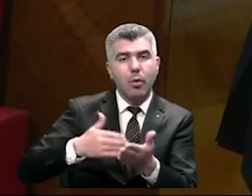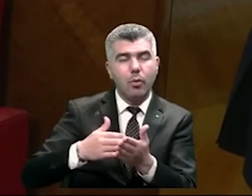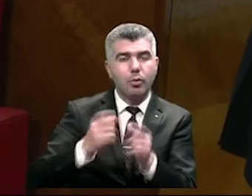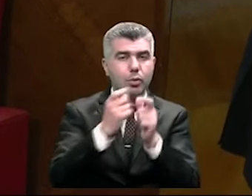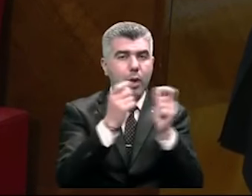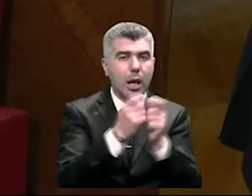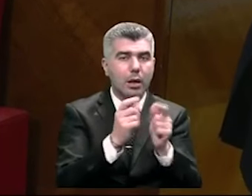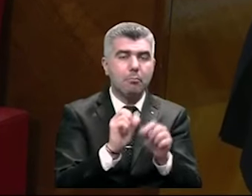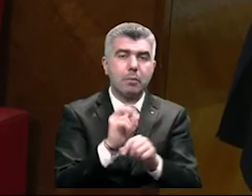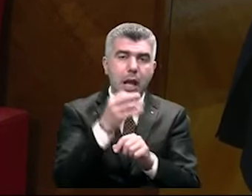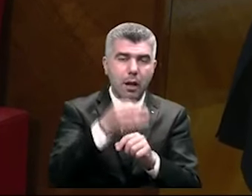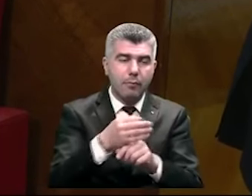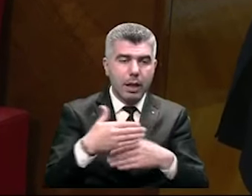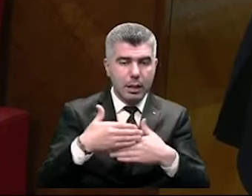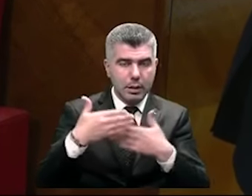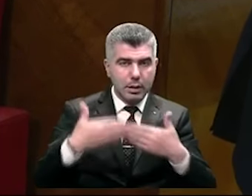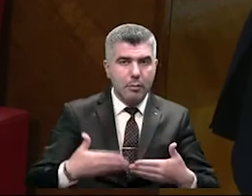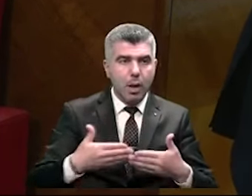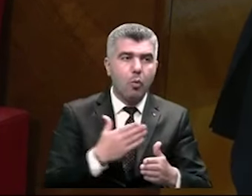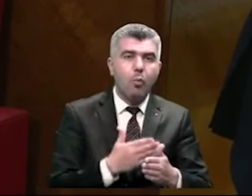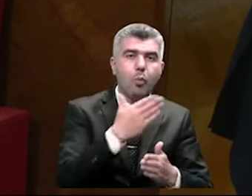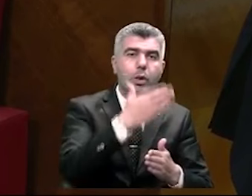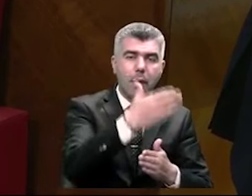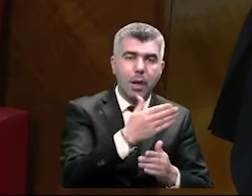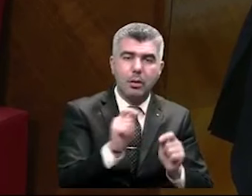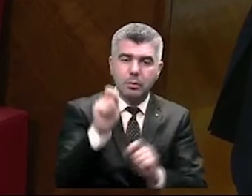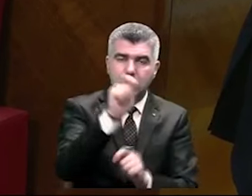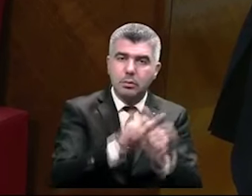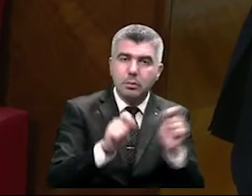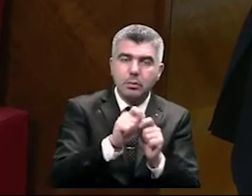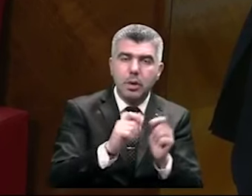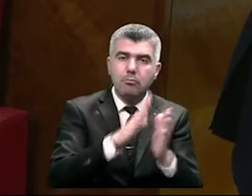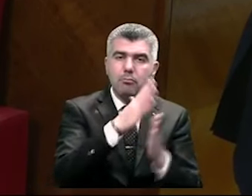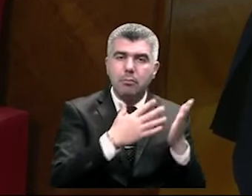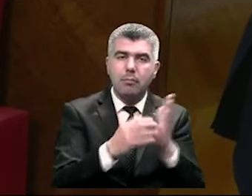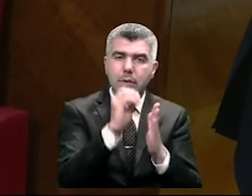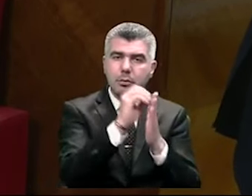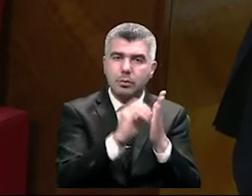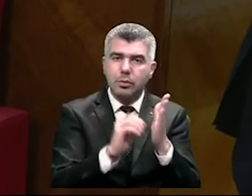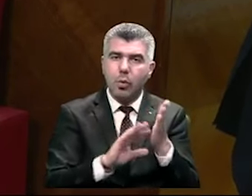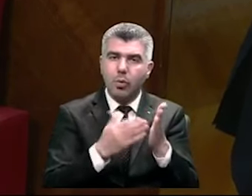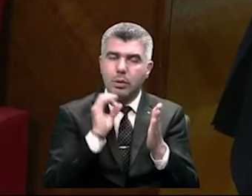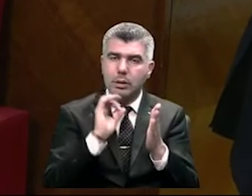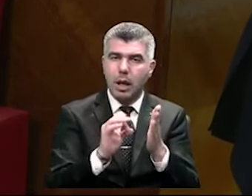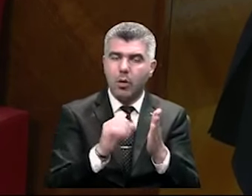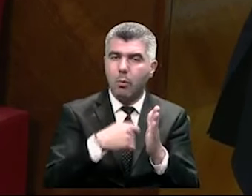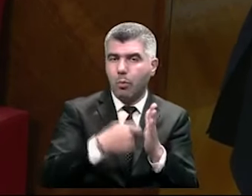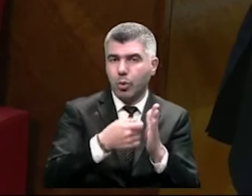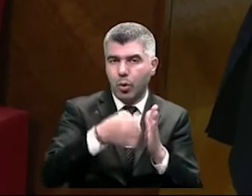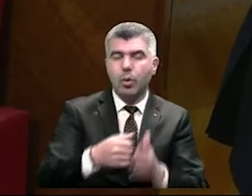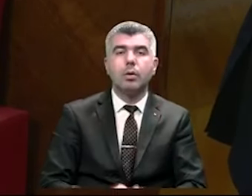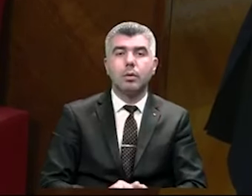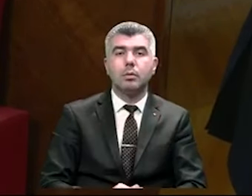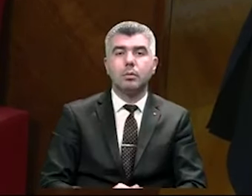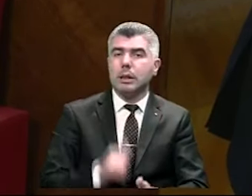والمسافرين على المدى المتوسط والبعيد تنكبوا حاليا على الدراسه ديال الحاجيات والبرمجه ديال التطوير ديال هذا المشروع هذا